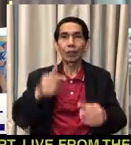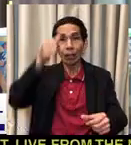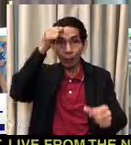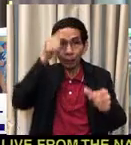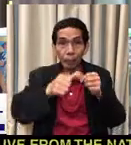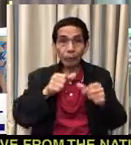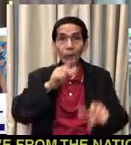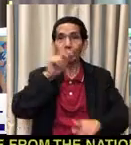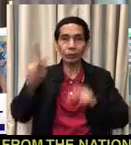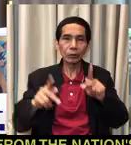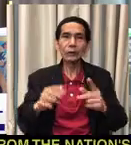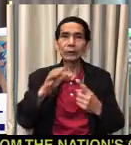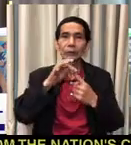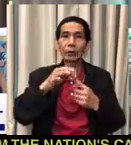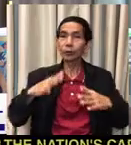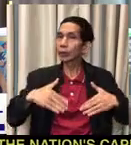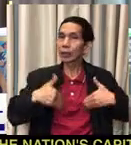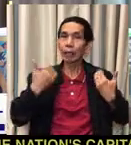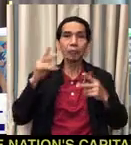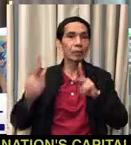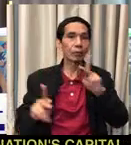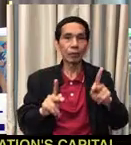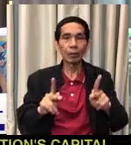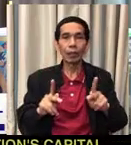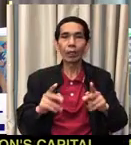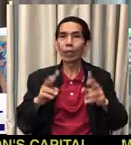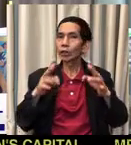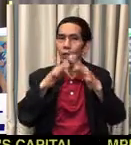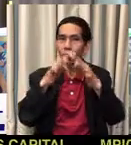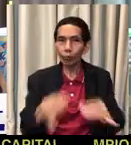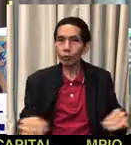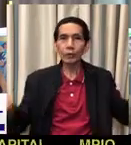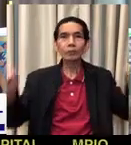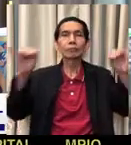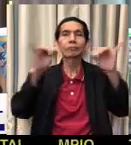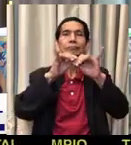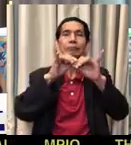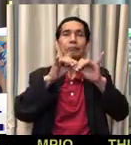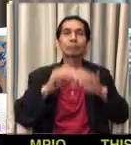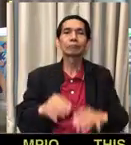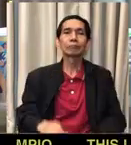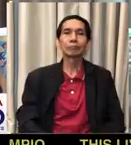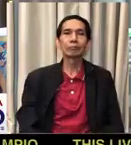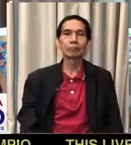paalala sa taong bayan, lalo na sa kabataan, yung kahalagahan.